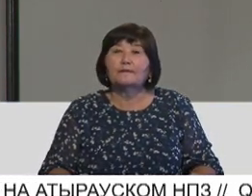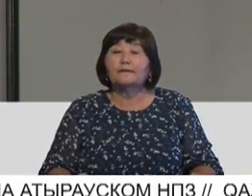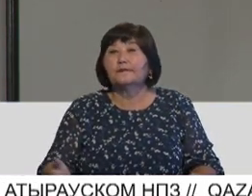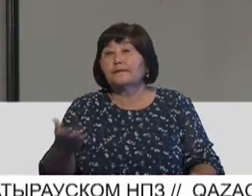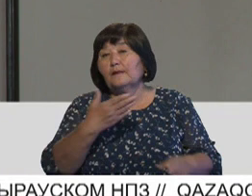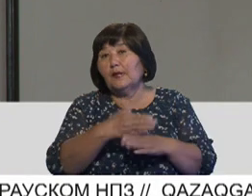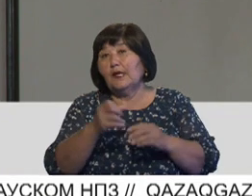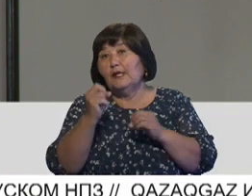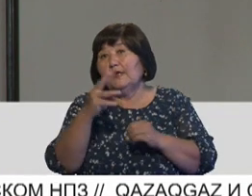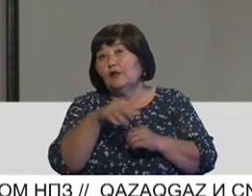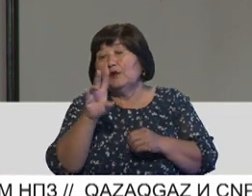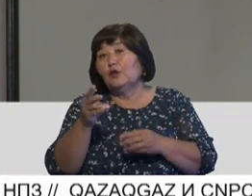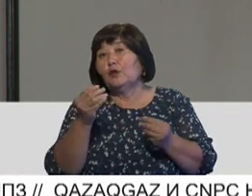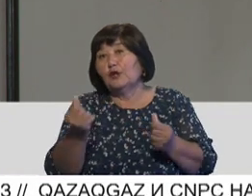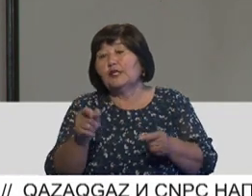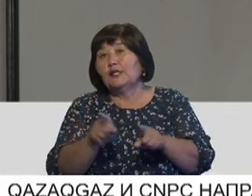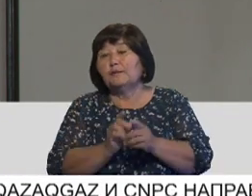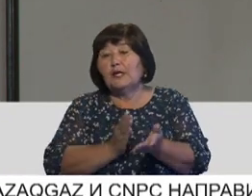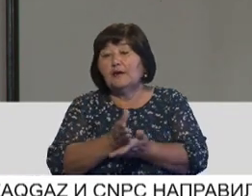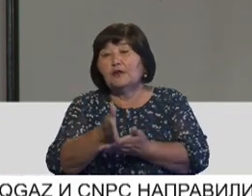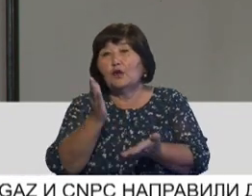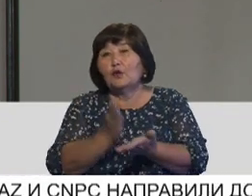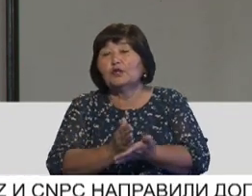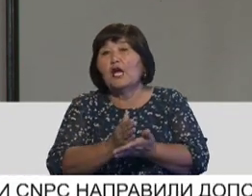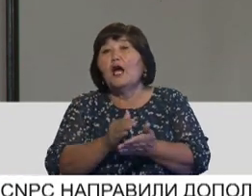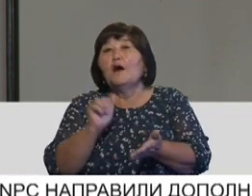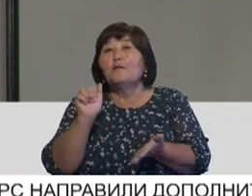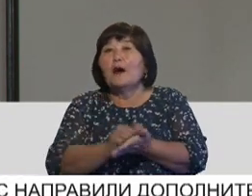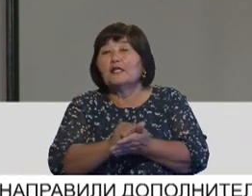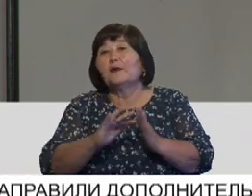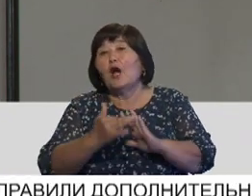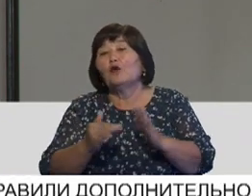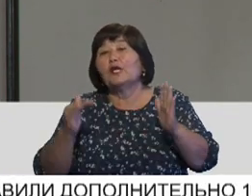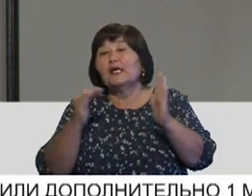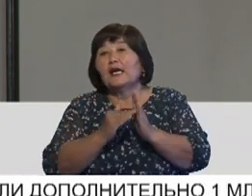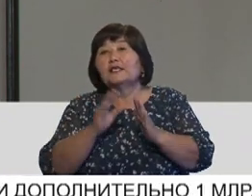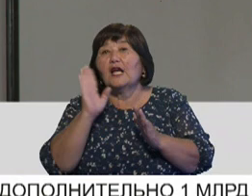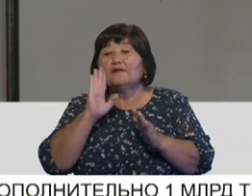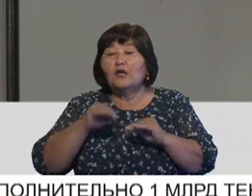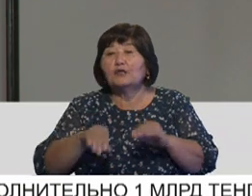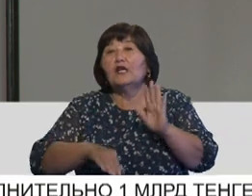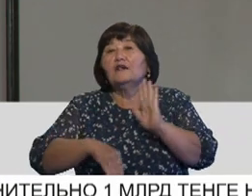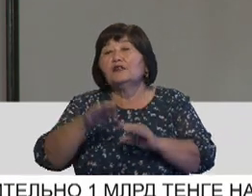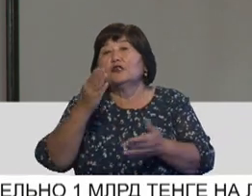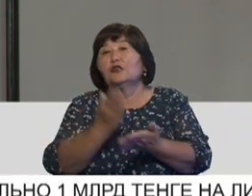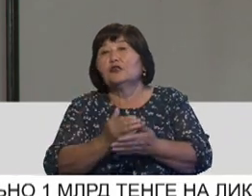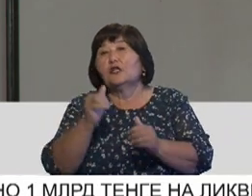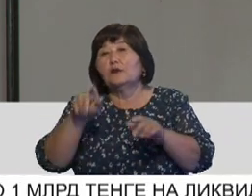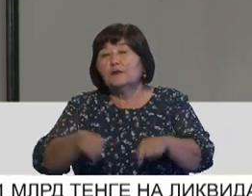На выделенные 12 миллионов тенге при въезде установлен паспорт аула. Касательно поливной воды, недавно вышел из строя